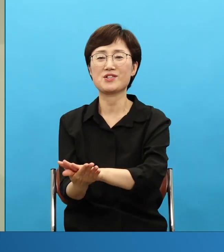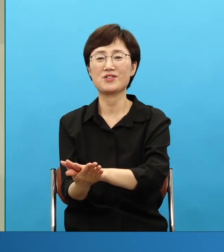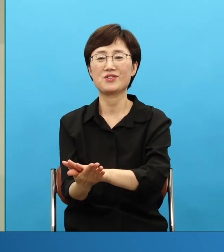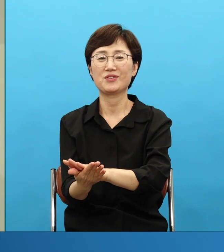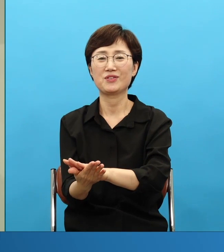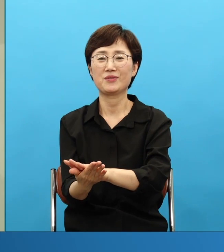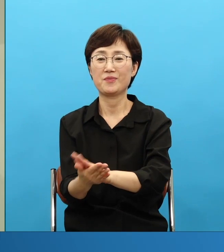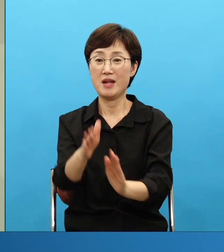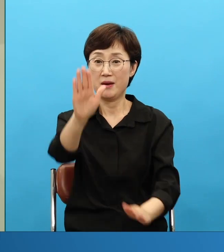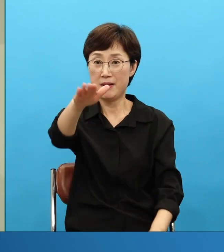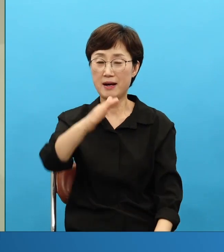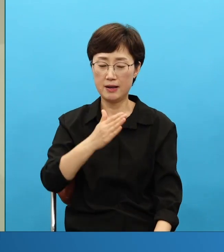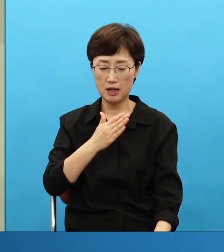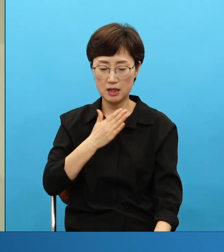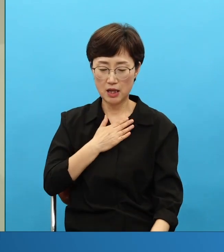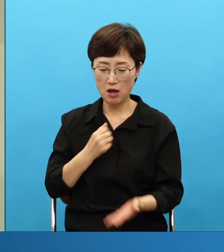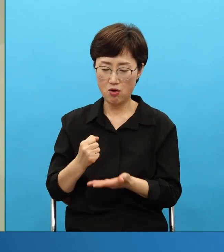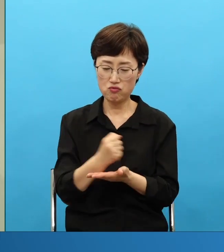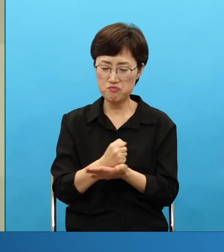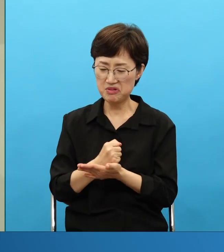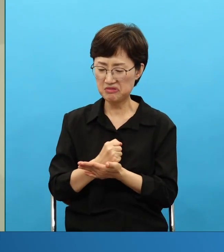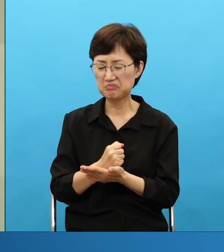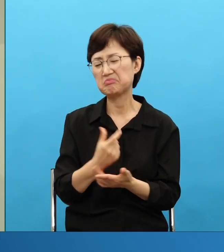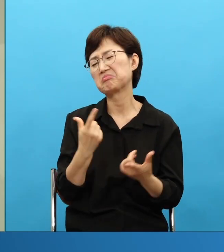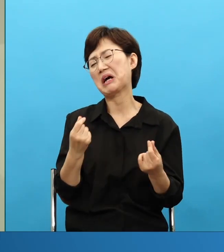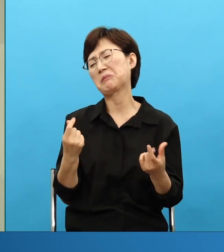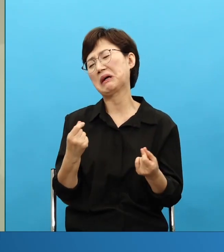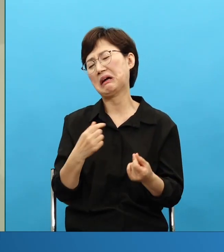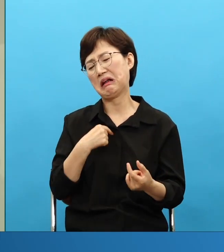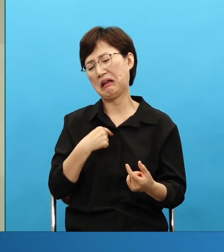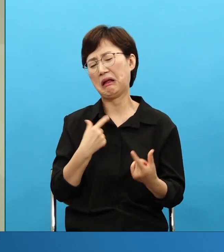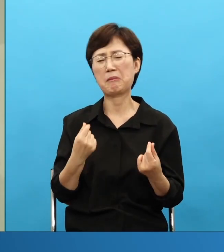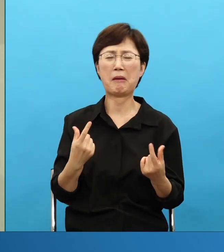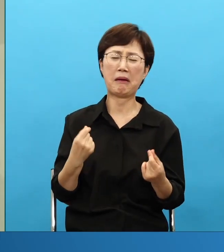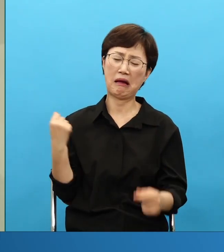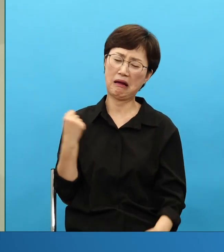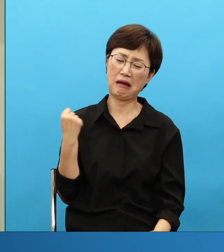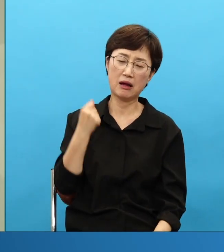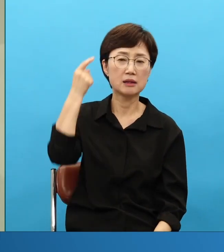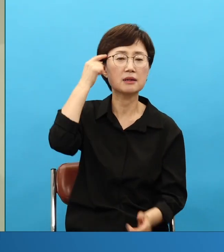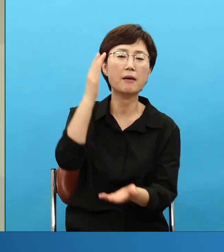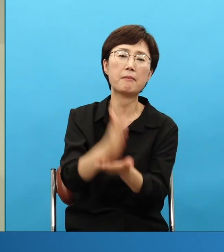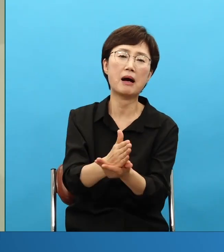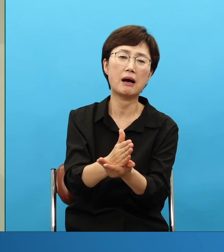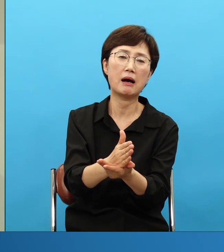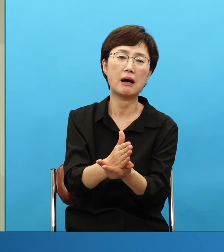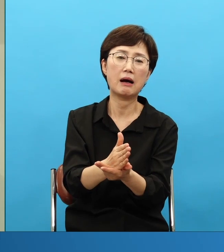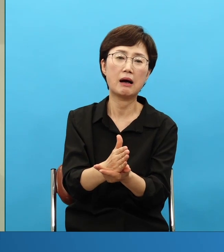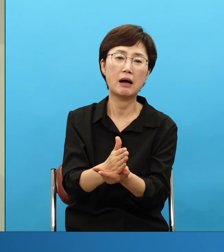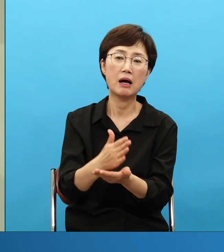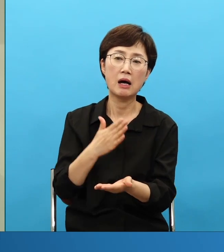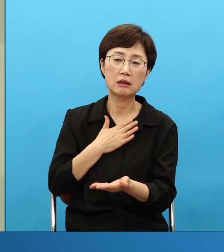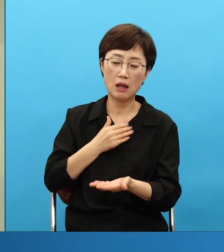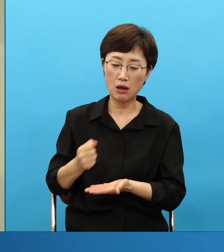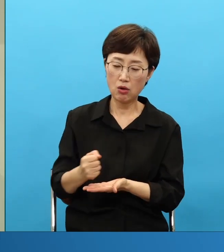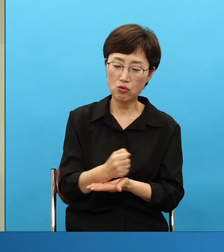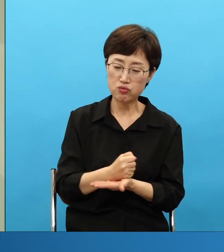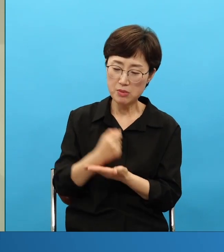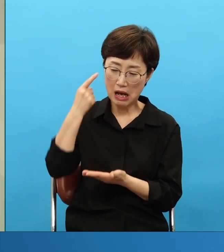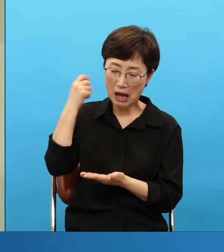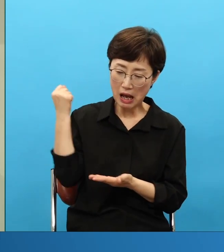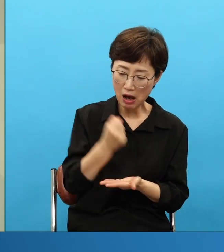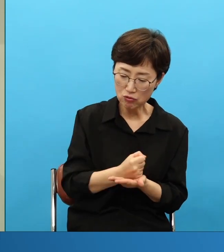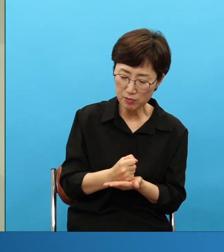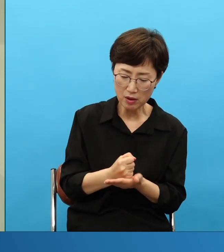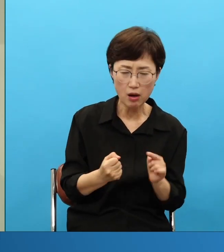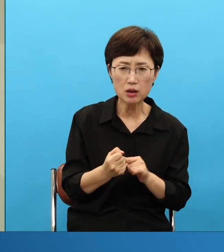운명을 바꿔버리는 망대를 세워야 돼요. That you have to raise the partisan that changes your fate. 나는 응답 못 받은 사람 안타까워요. 뭐 때문에 응답 못 받아서 하나님 자녀인데. That when